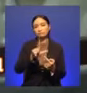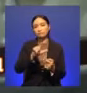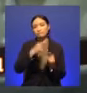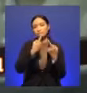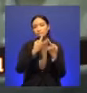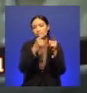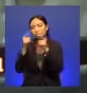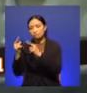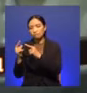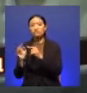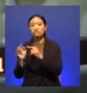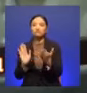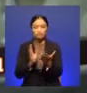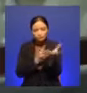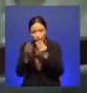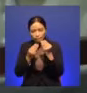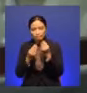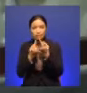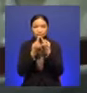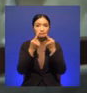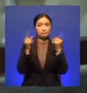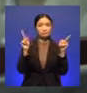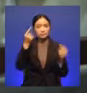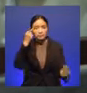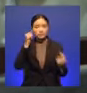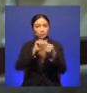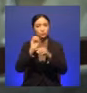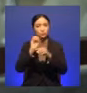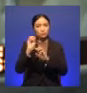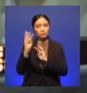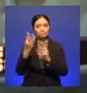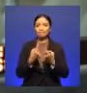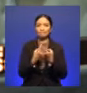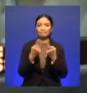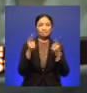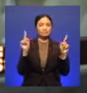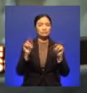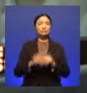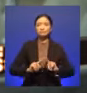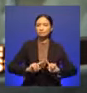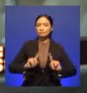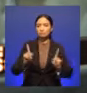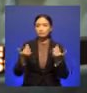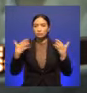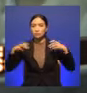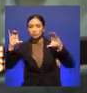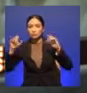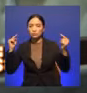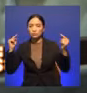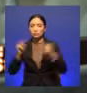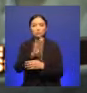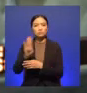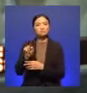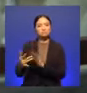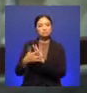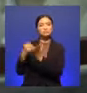มาถึงการเรียนรู้ที่ต่างกันมาถึงการเข้าถึงสวัสดิการปัจจุบันสวัสดิการรัฐเองก็ผ่านระบบดิจิทัลมากขึ้นเรื่อย